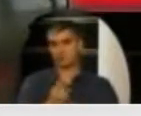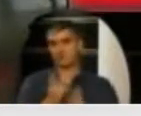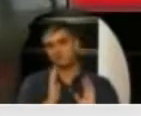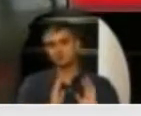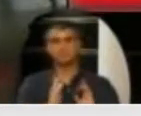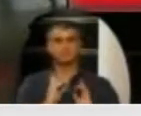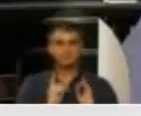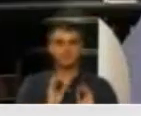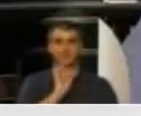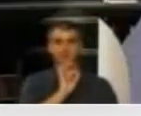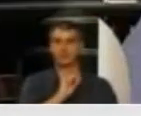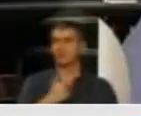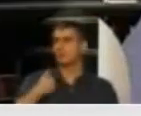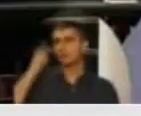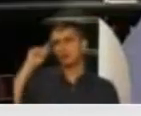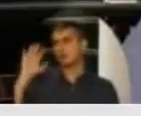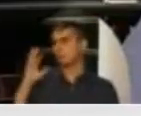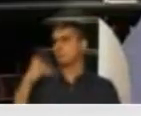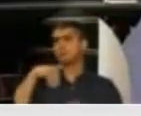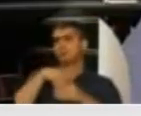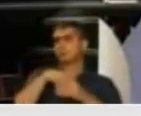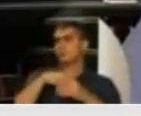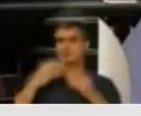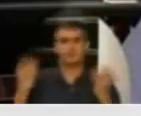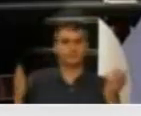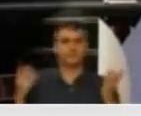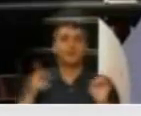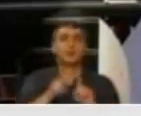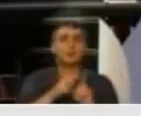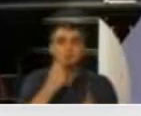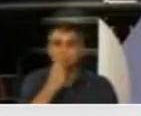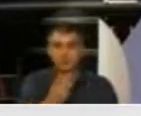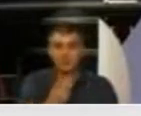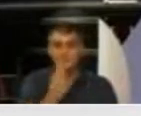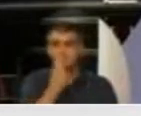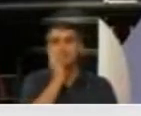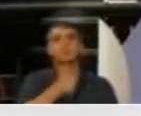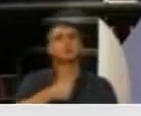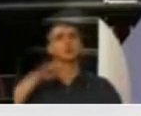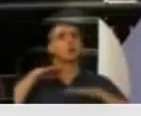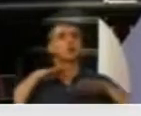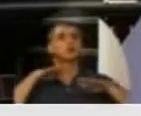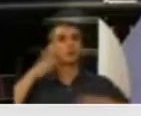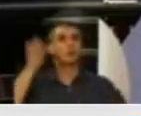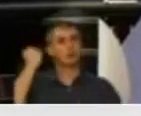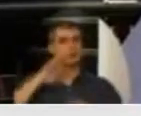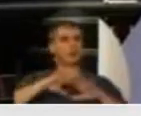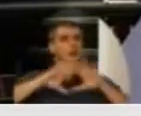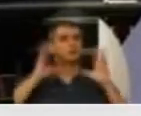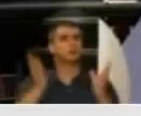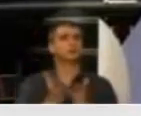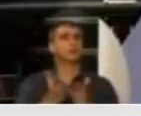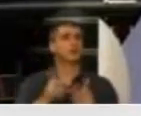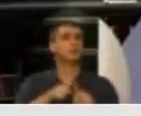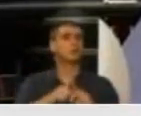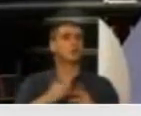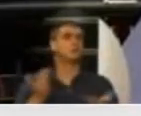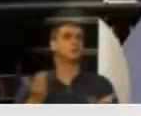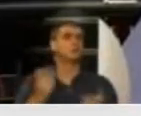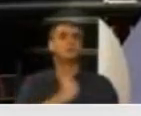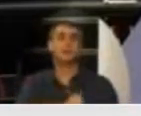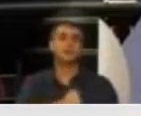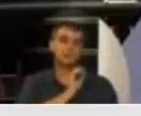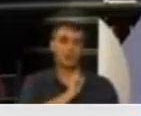שלו. אז אני יודע מה יש שם בפנים, אבל כפי הנראה הייתה מבחינת ראש הממשלה הייתה חבילה שהיא לצער או לצער